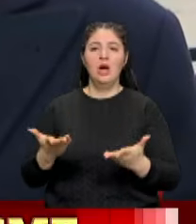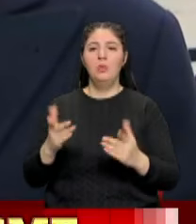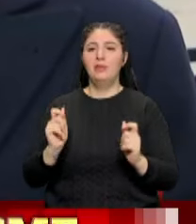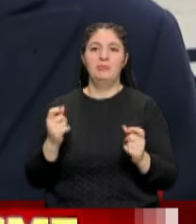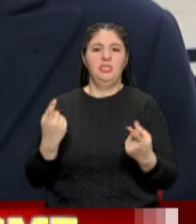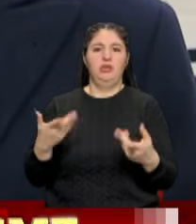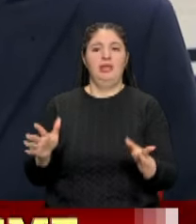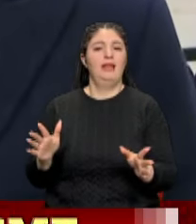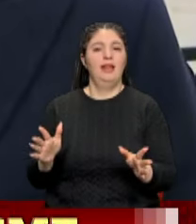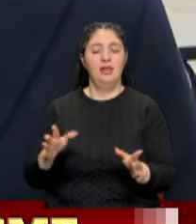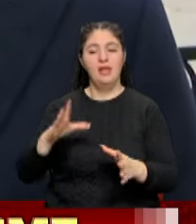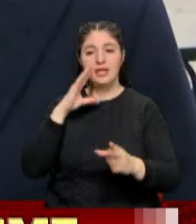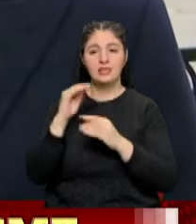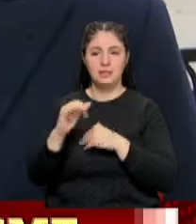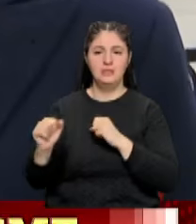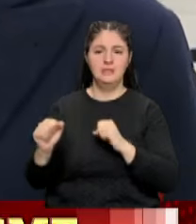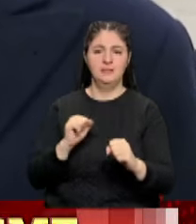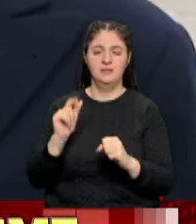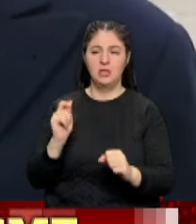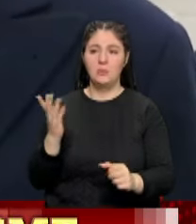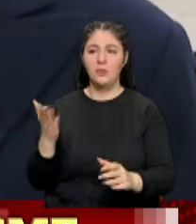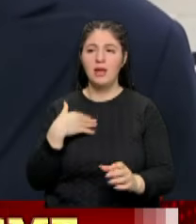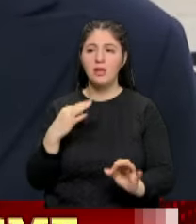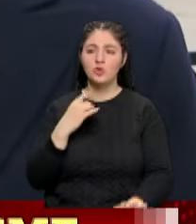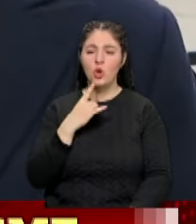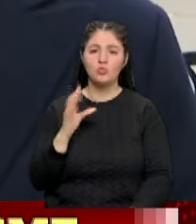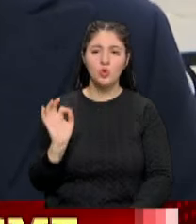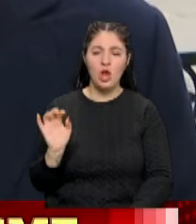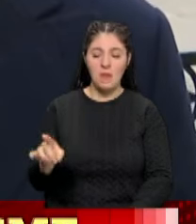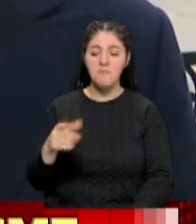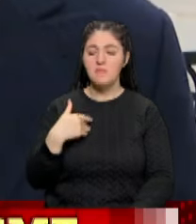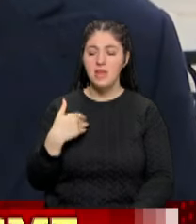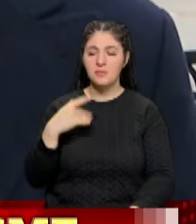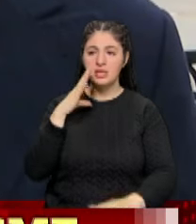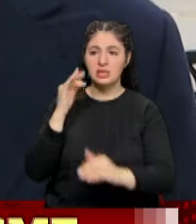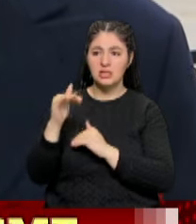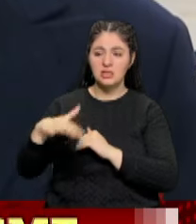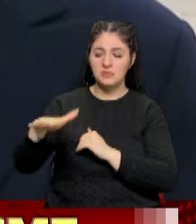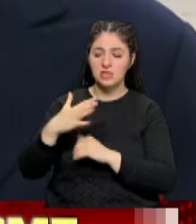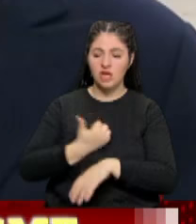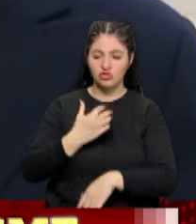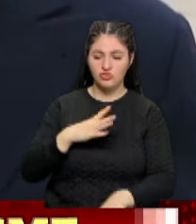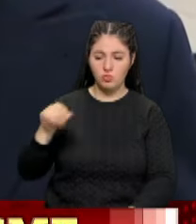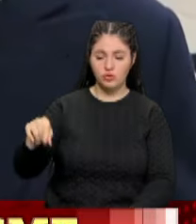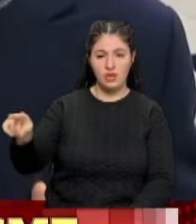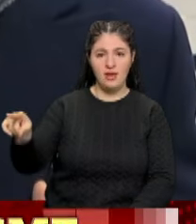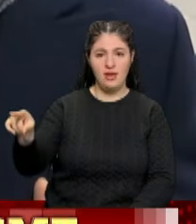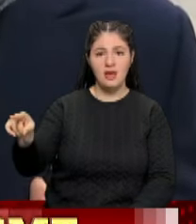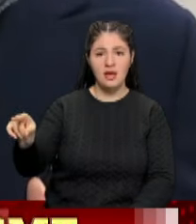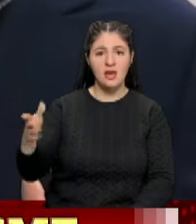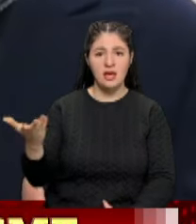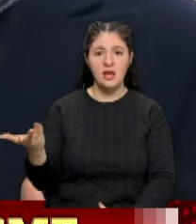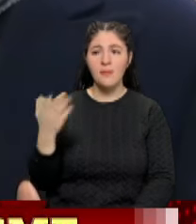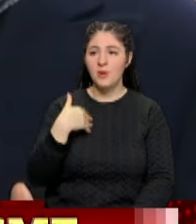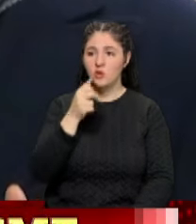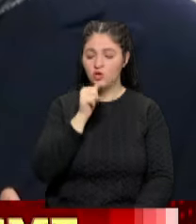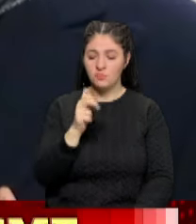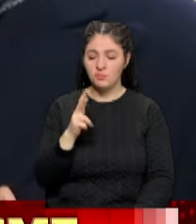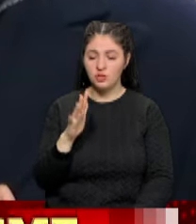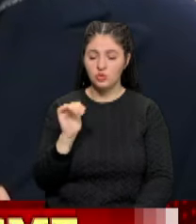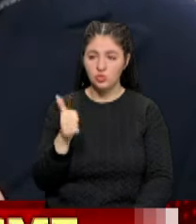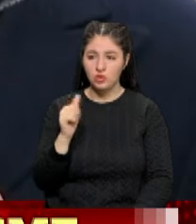edilebilir bir şey değil. İnsanlar da tepki görüyor. Ben hep şunu söylüyorum. Ya burada bizim insanımızın acısı var. Yani ben